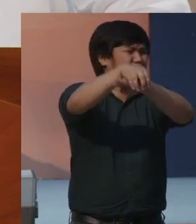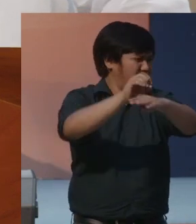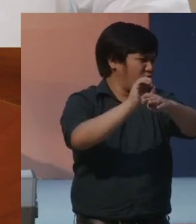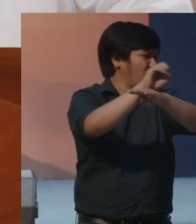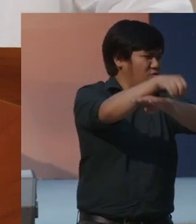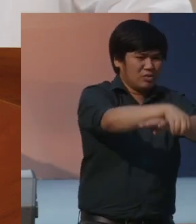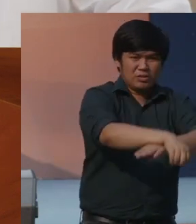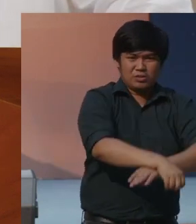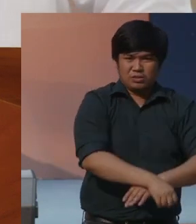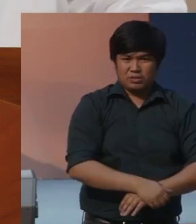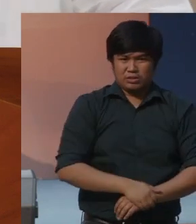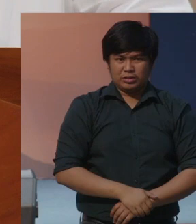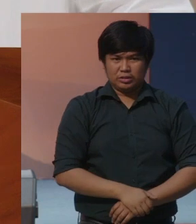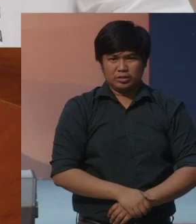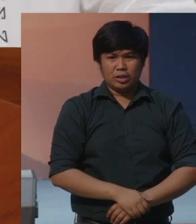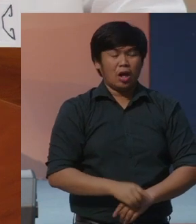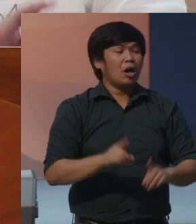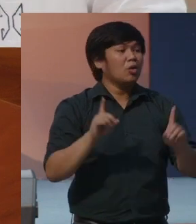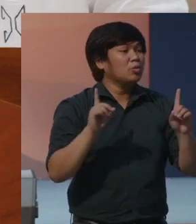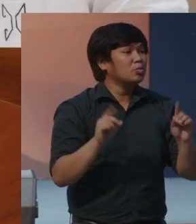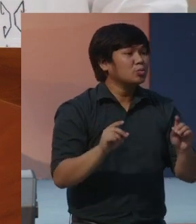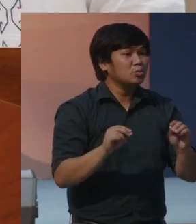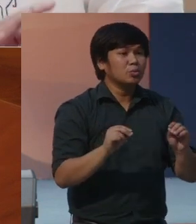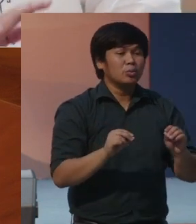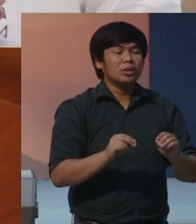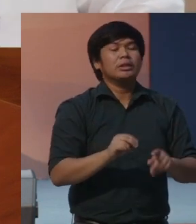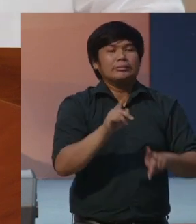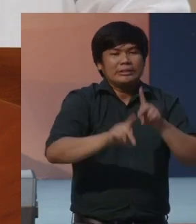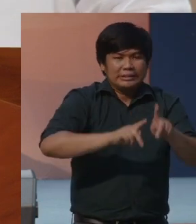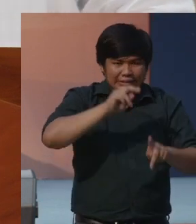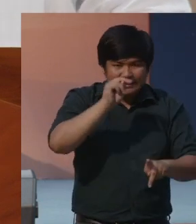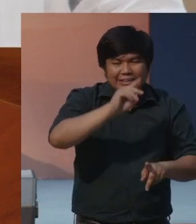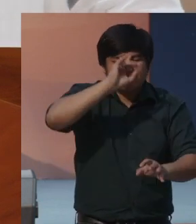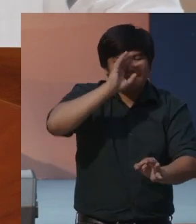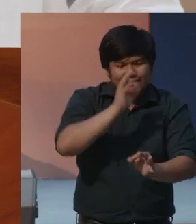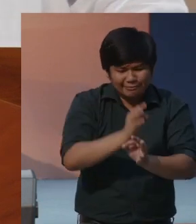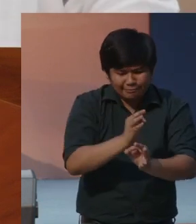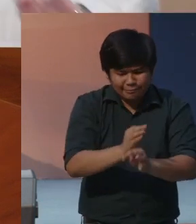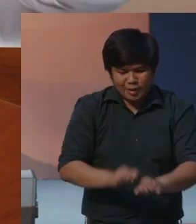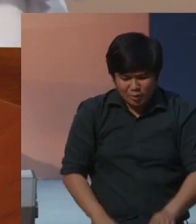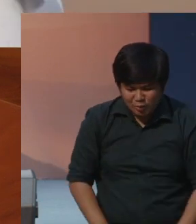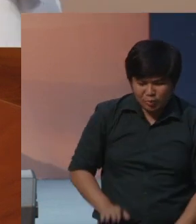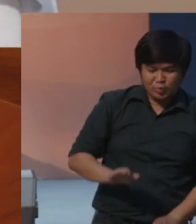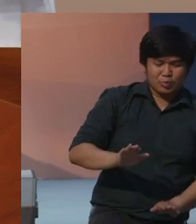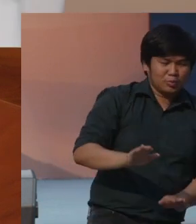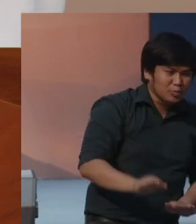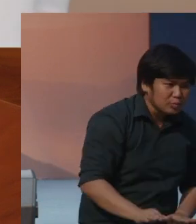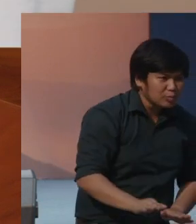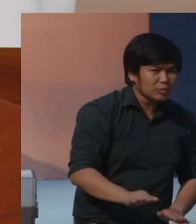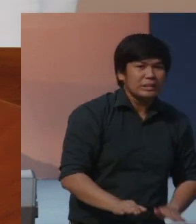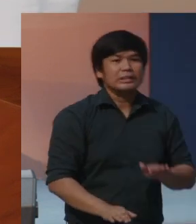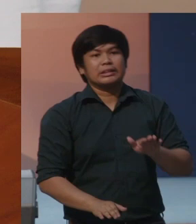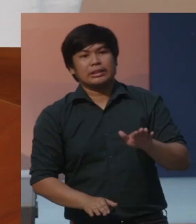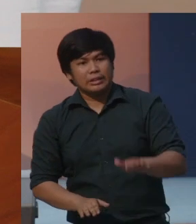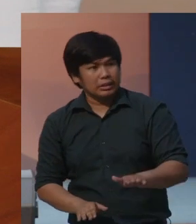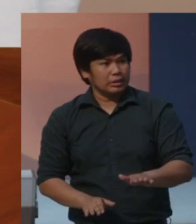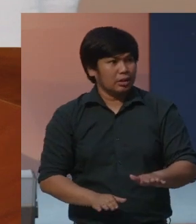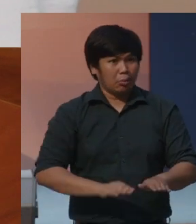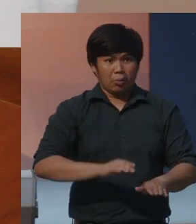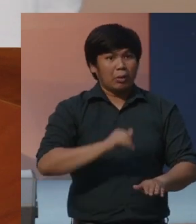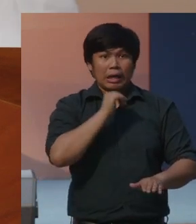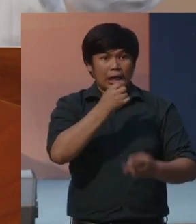merong kailangang gawing hakbang ng pananampalataya. Hindi nila makikitang magpa-part yung